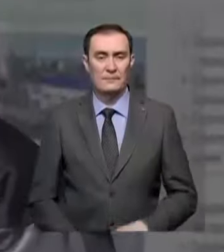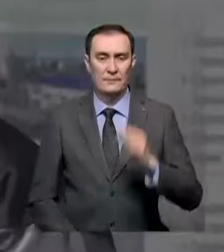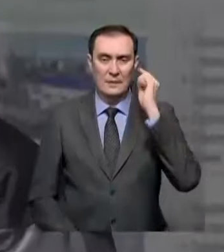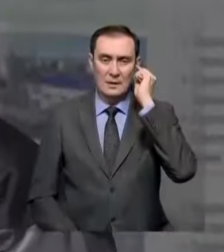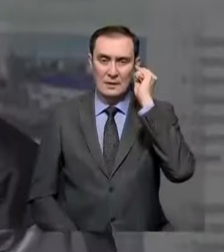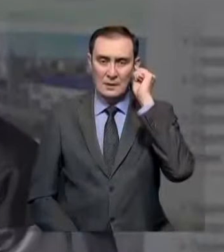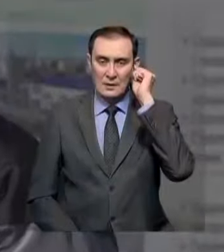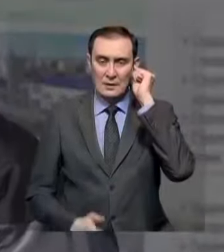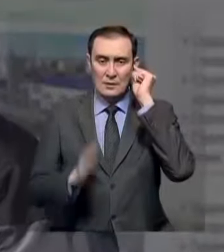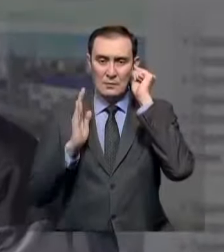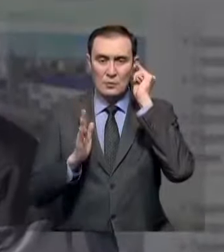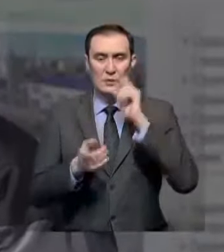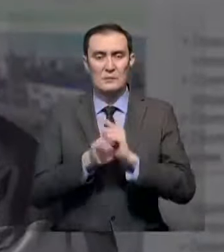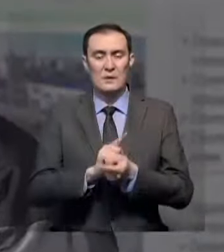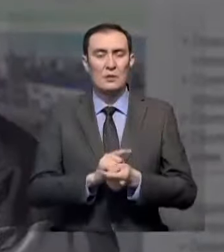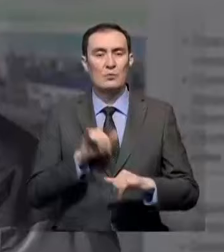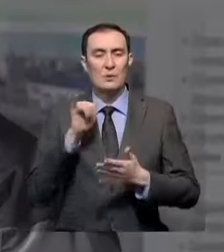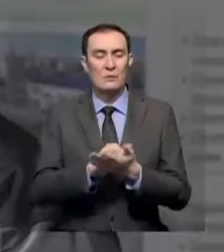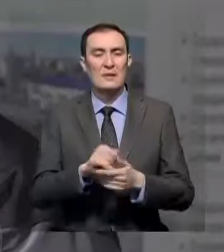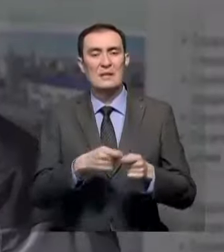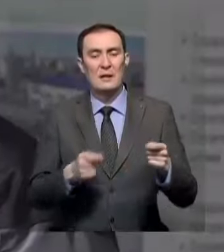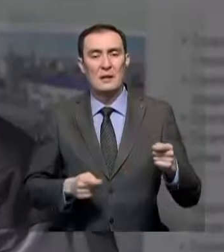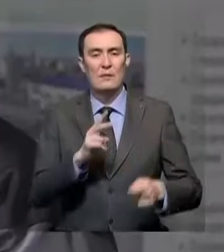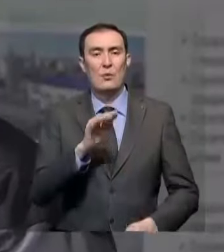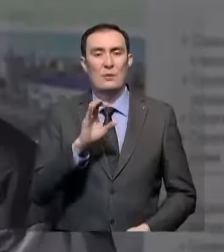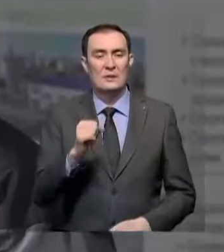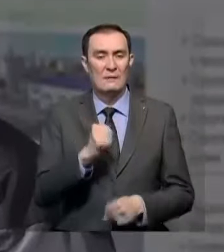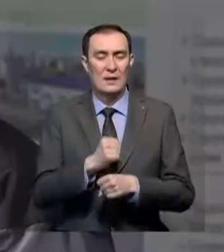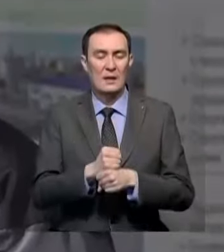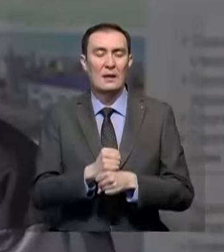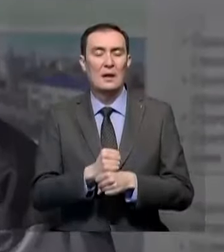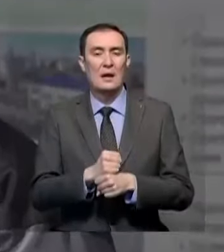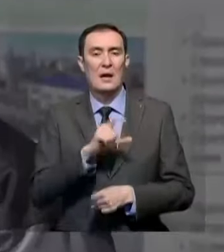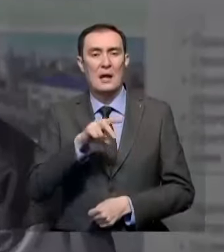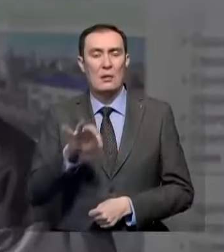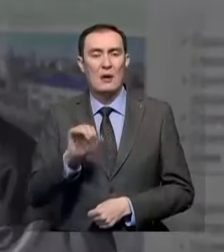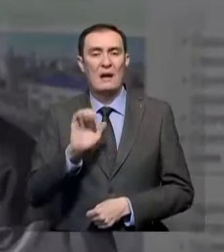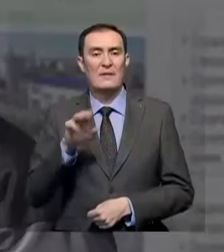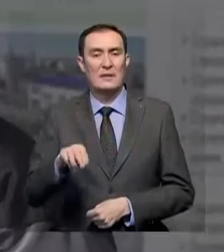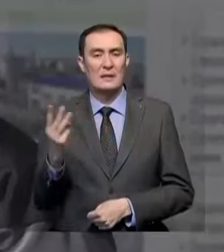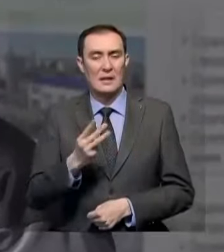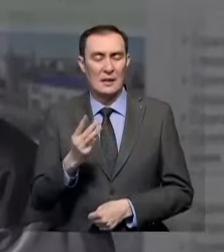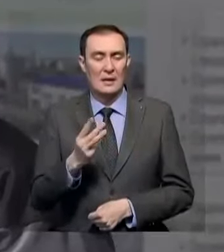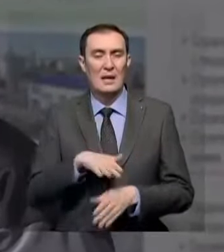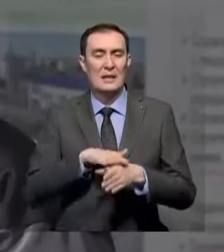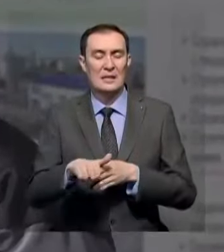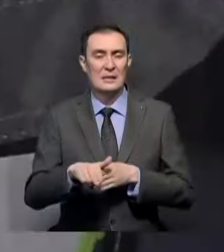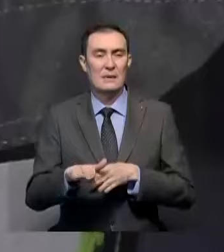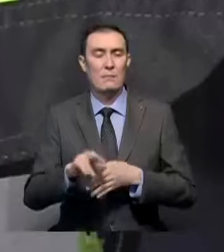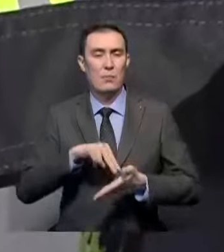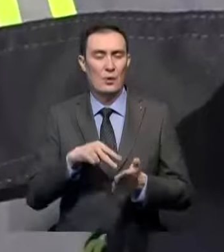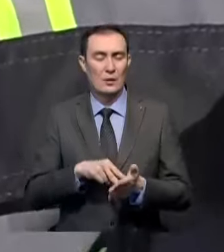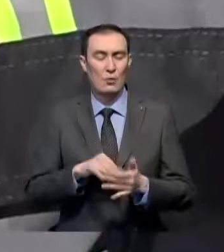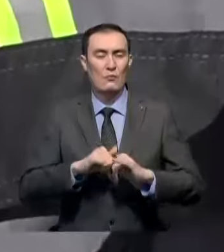коснутся, например, установки замедленного коксования, установки ЛО-АТ-2, ЛО-АВТ-3. Реализация проекта